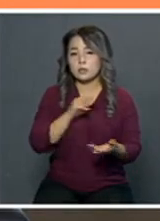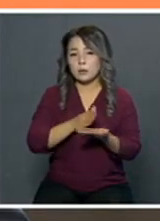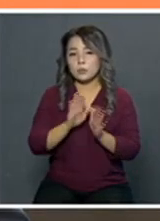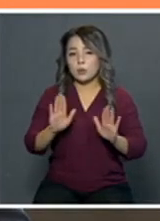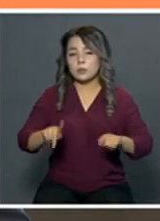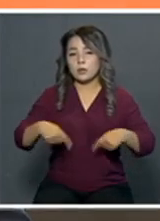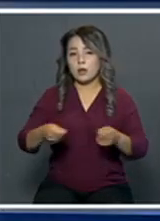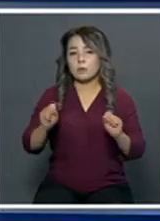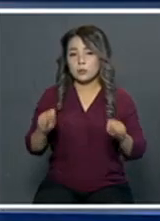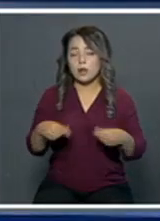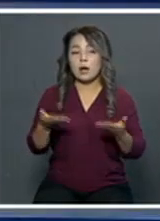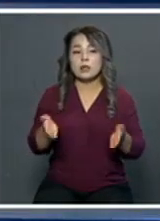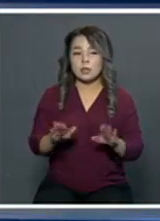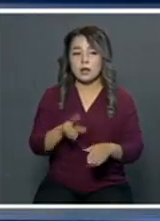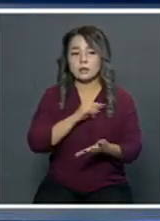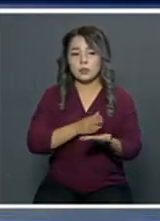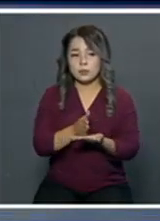ғана. Қалған қызмет...